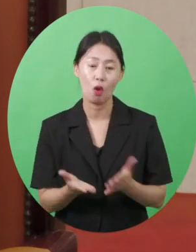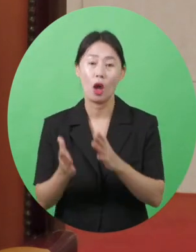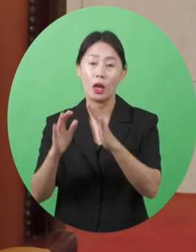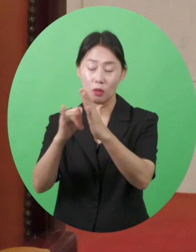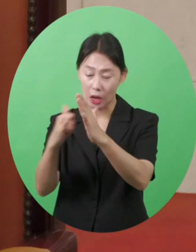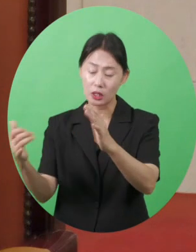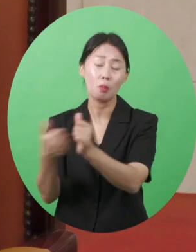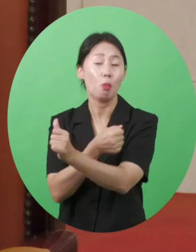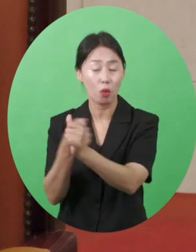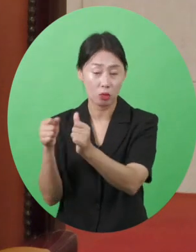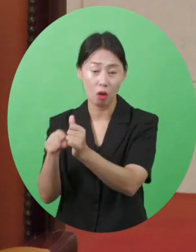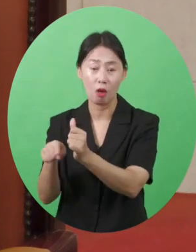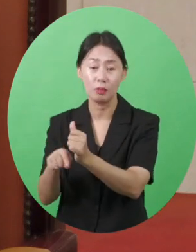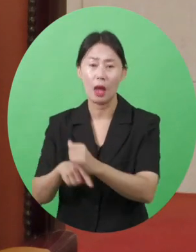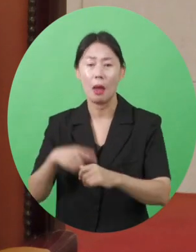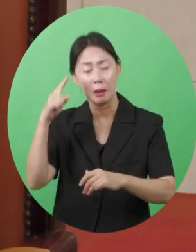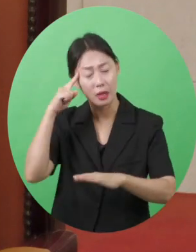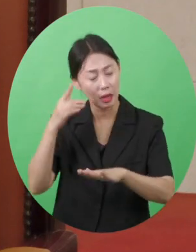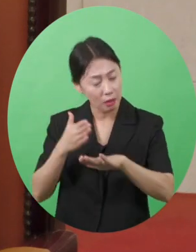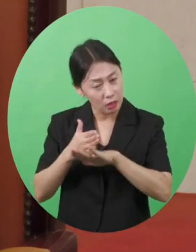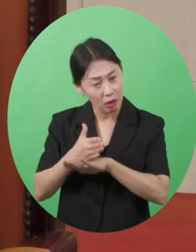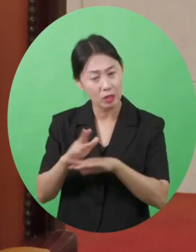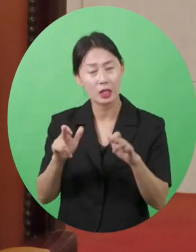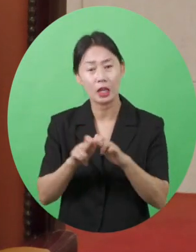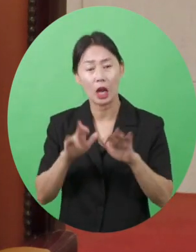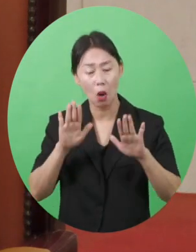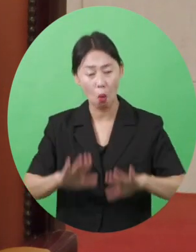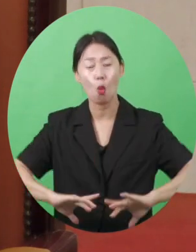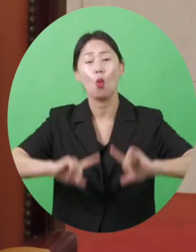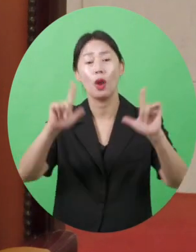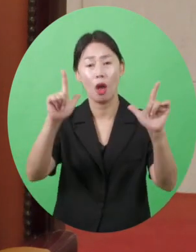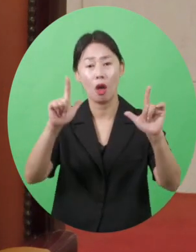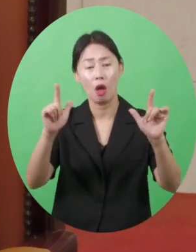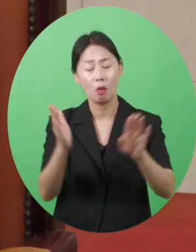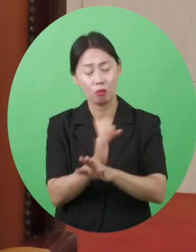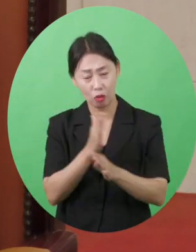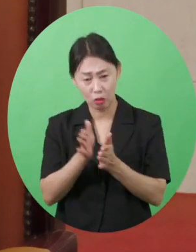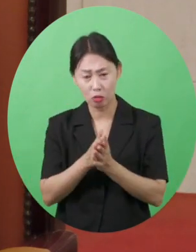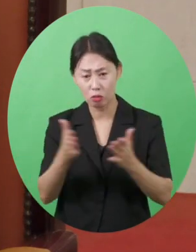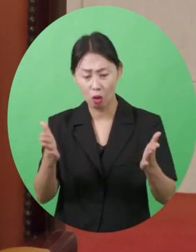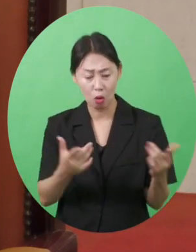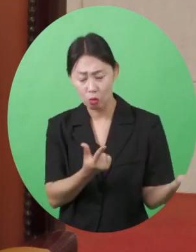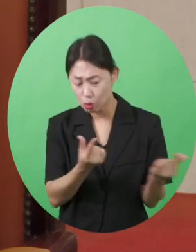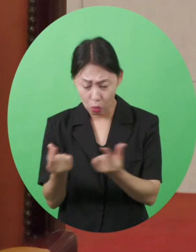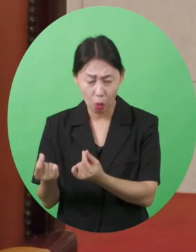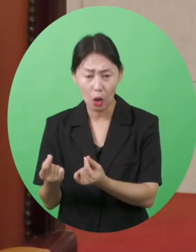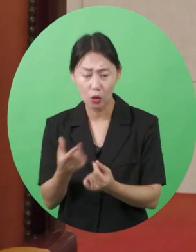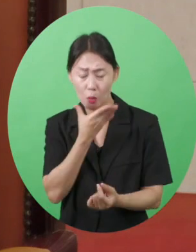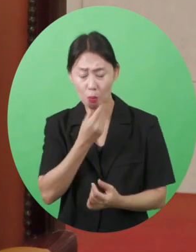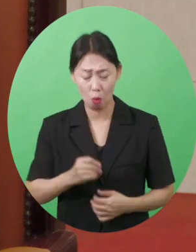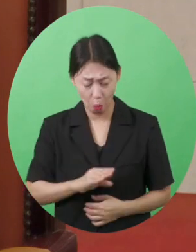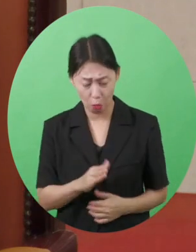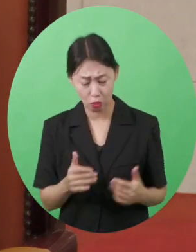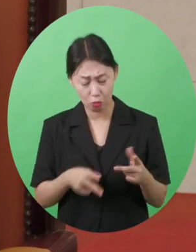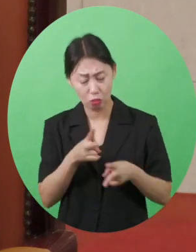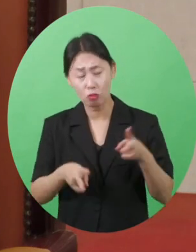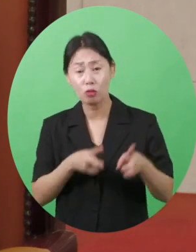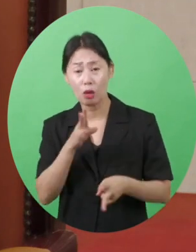그리고 발달장애인 긴급돌봄 사업을 지금 올해부터 시행하고 있는데요. 같은 동일한 보건복지부